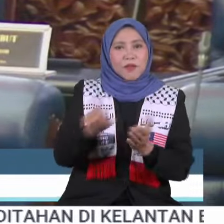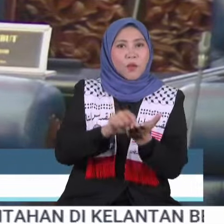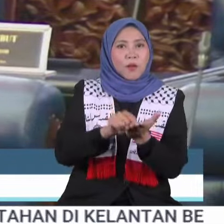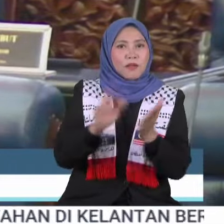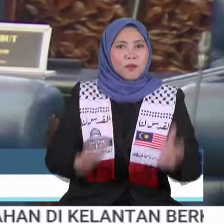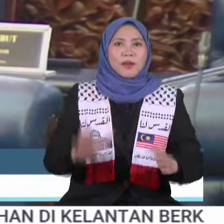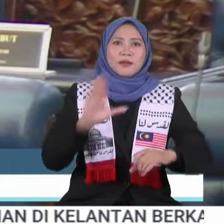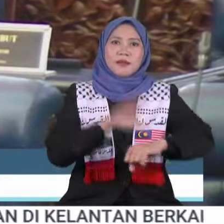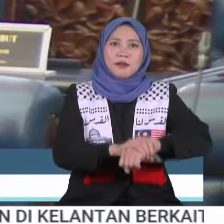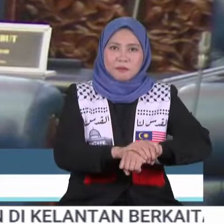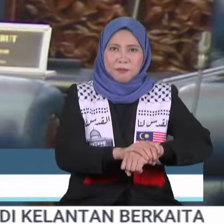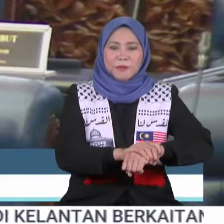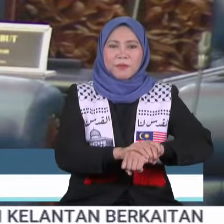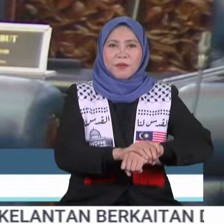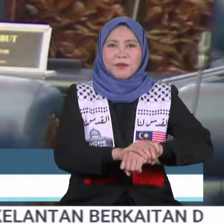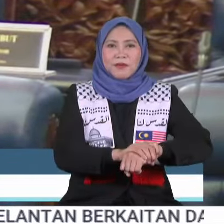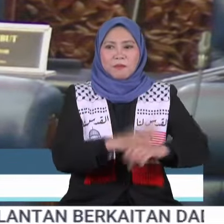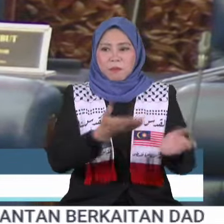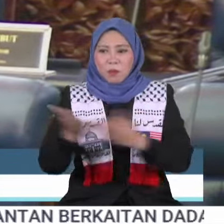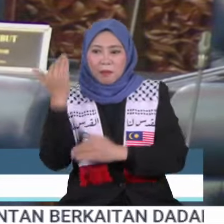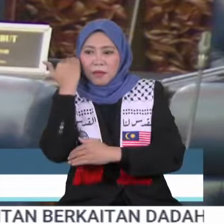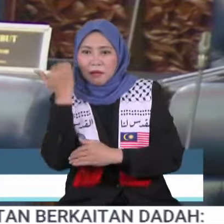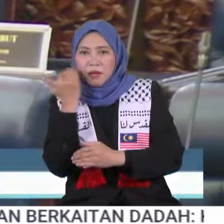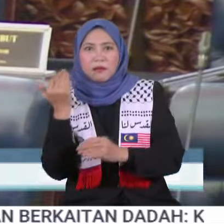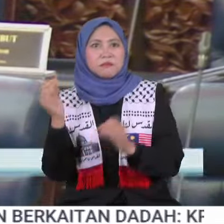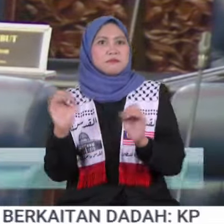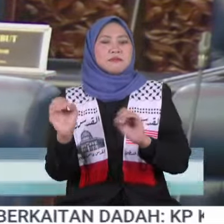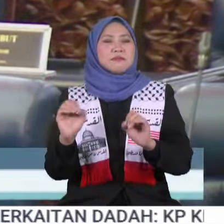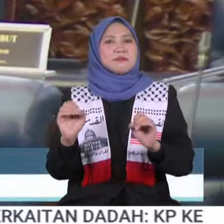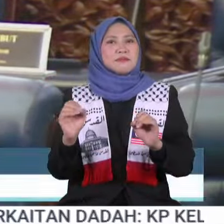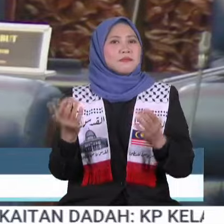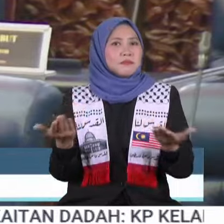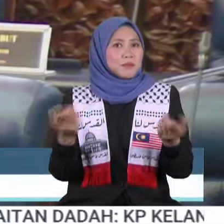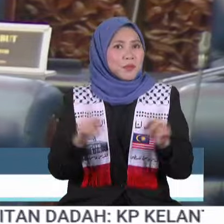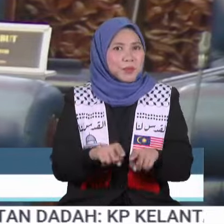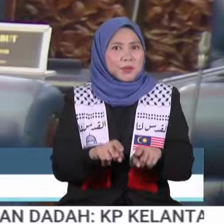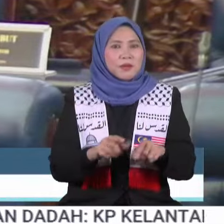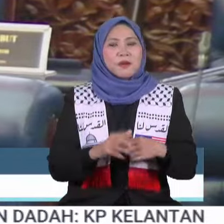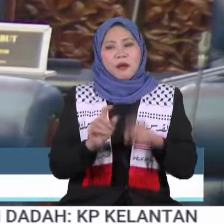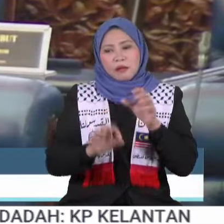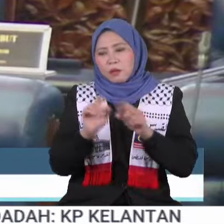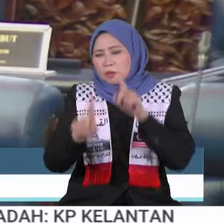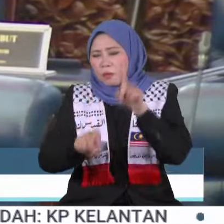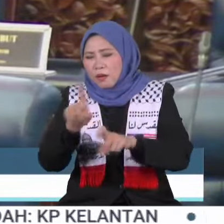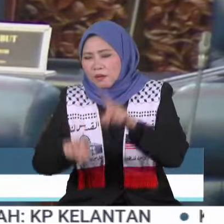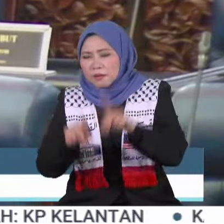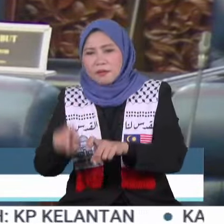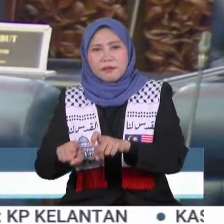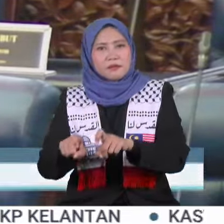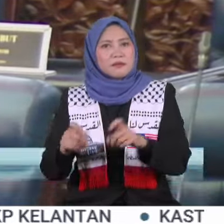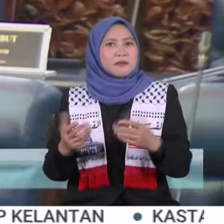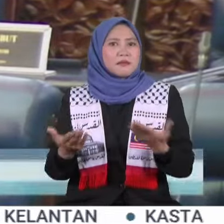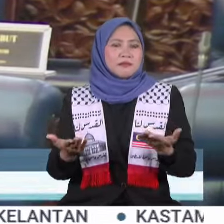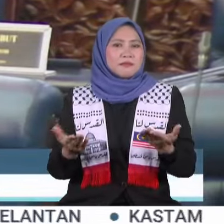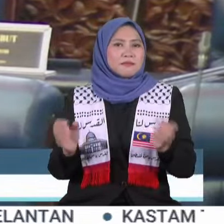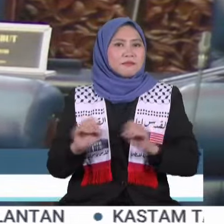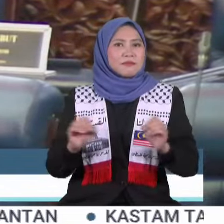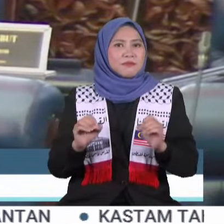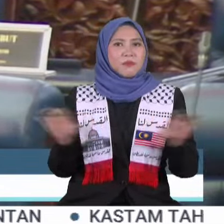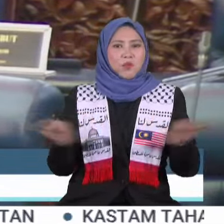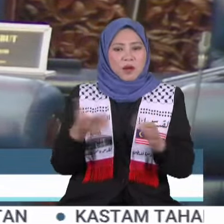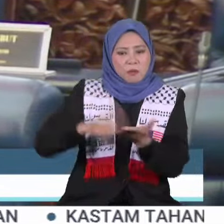ditangkap diheret ke ke mahkamah sebagai contoh ataupun di soal siasat setakat ini ya kerana